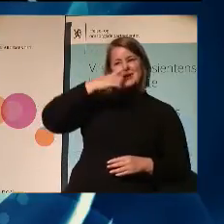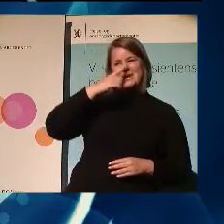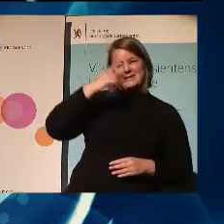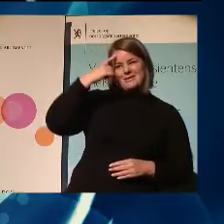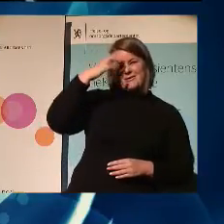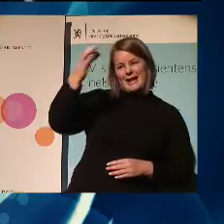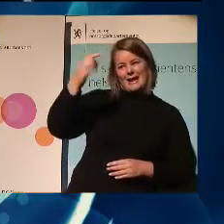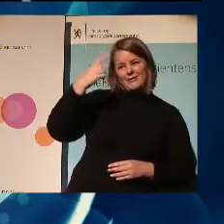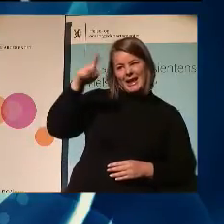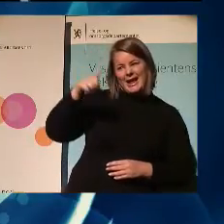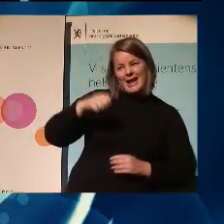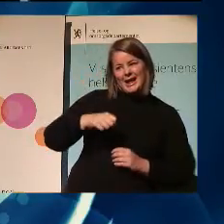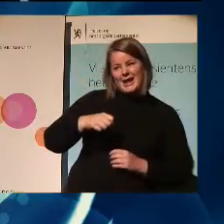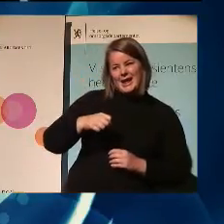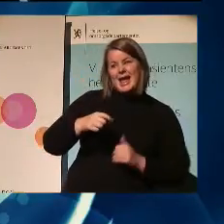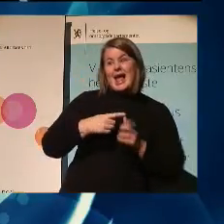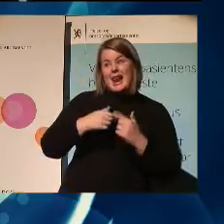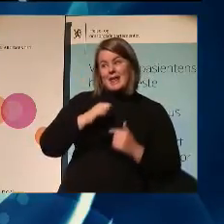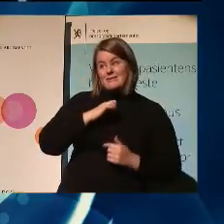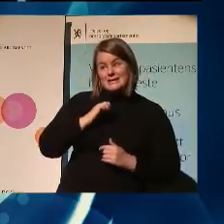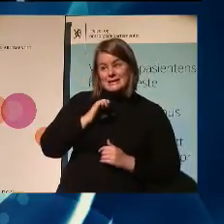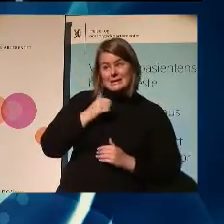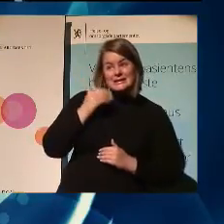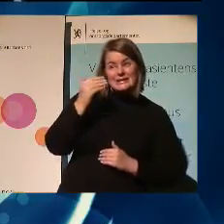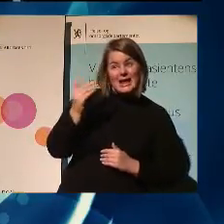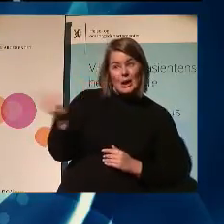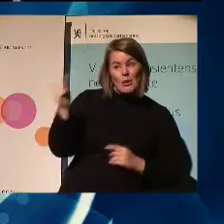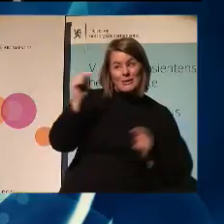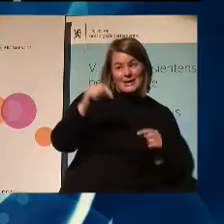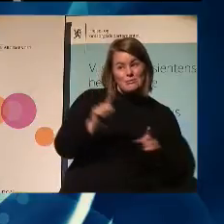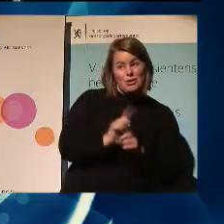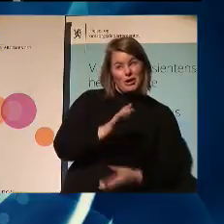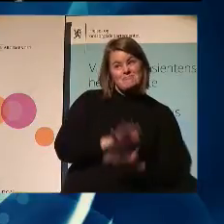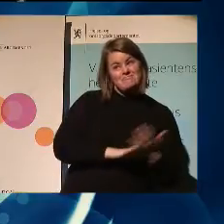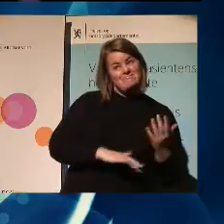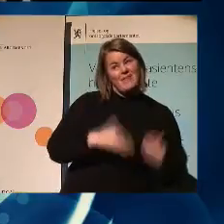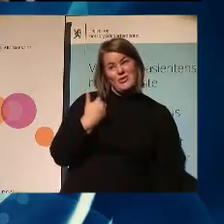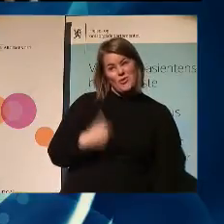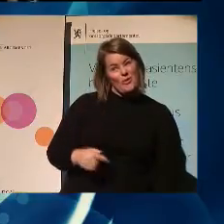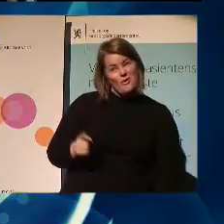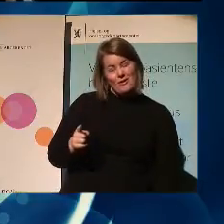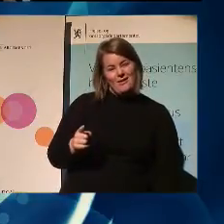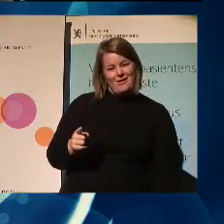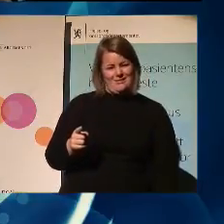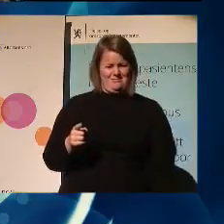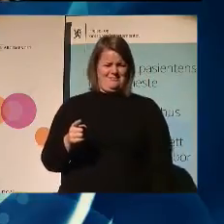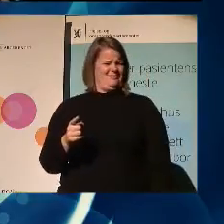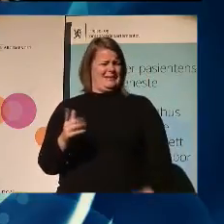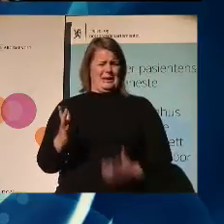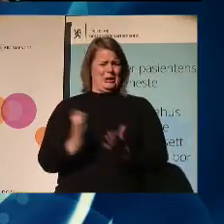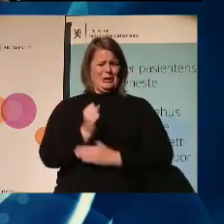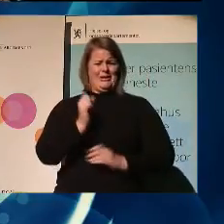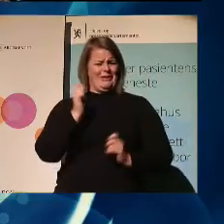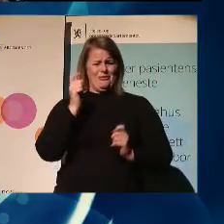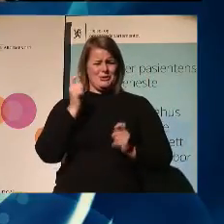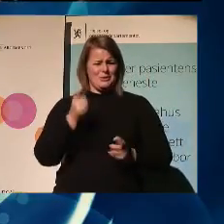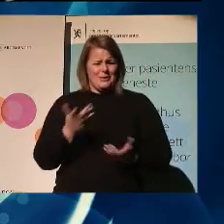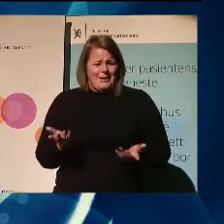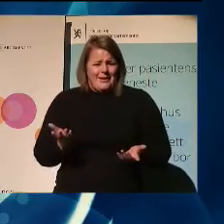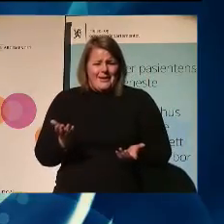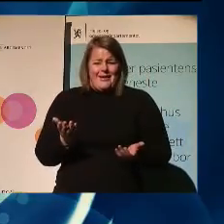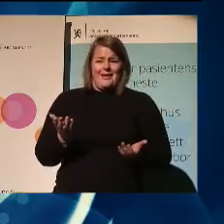Eller de sier til og med, hadde du kommet litt senere, så hadde du kanskje vært dev. Hvem som har nytte av den informasjonen?